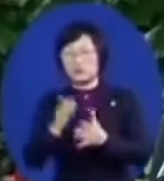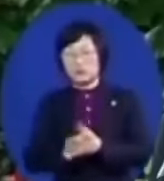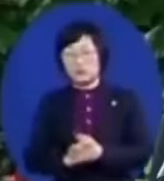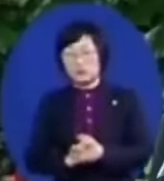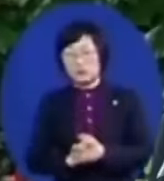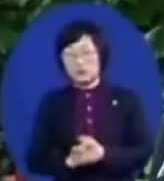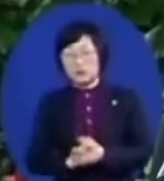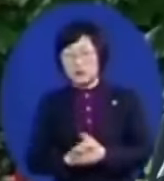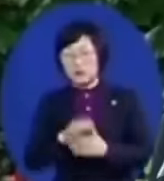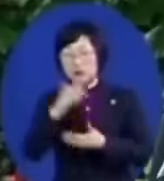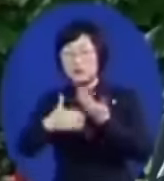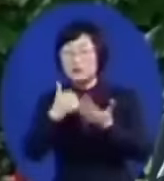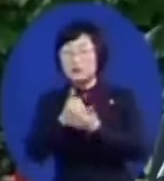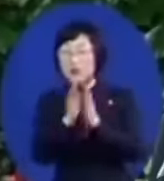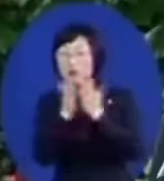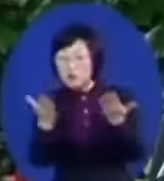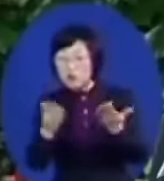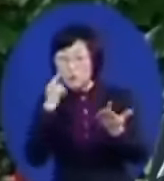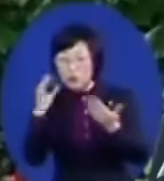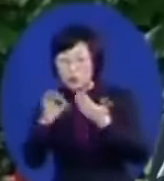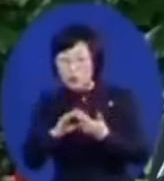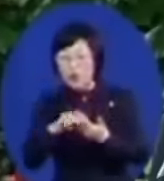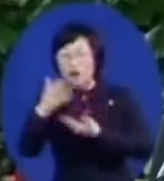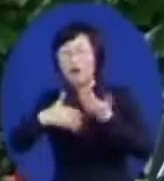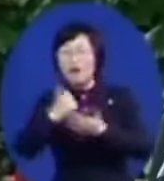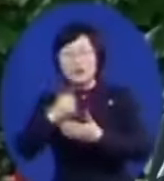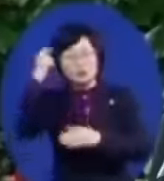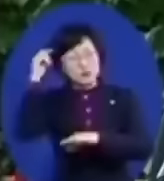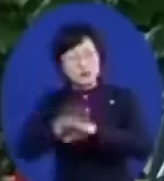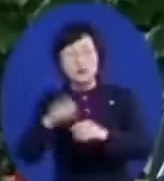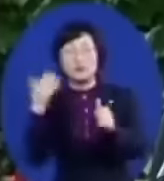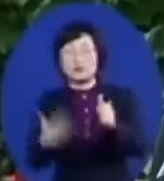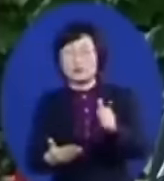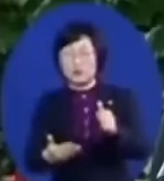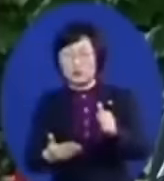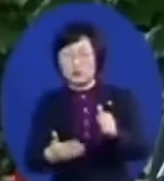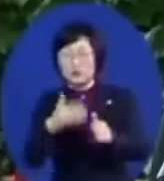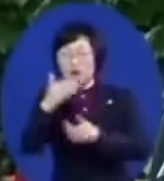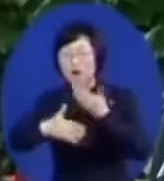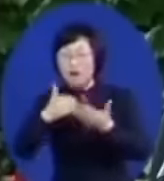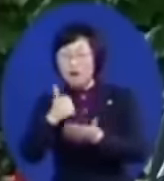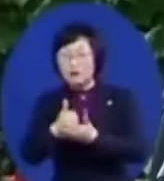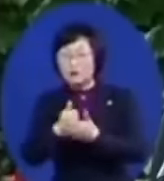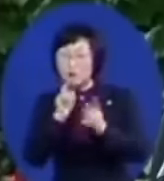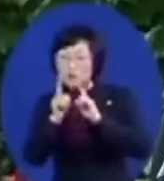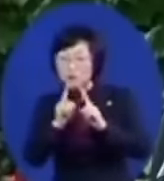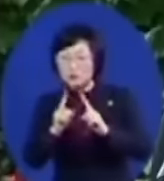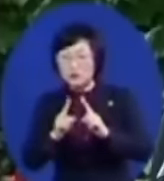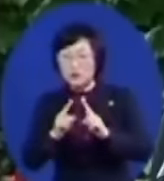이 성경이 하나님의 지혜의 책입니다. 이 성경이 보배 덩어리예요. 다